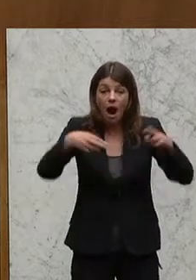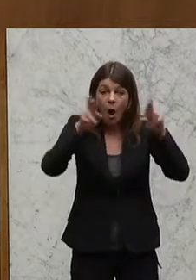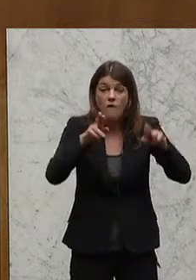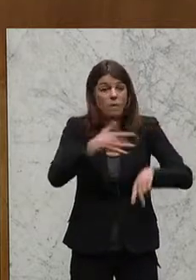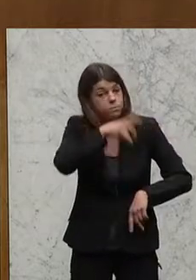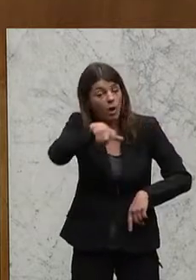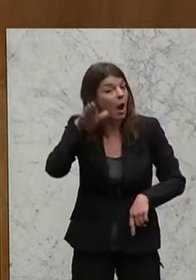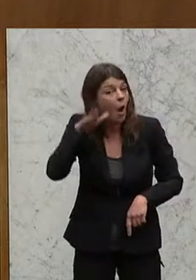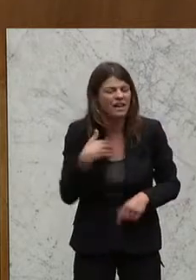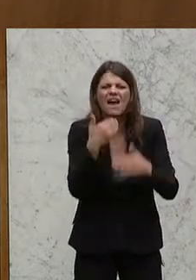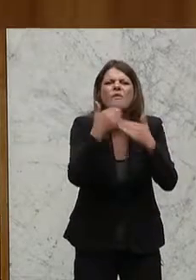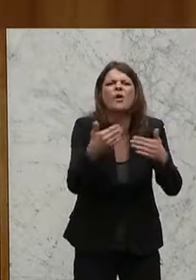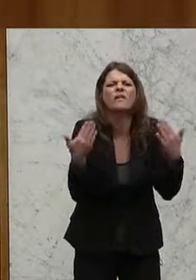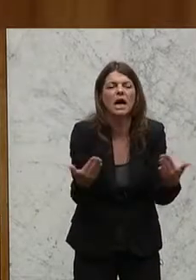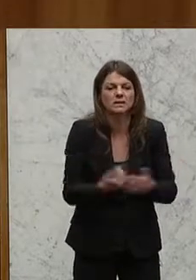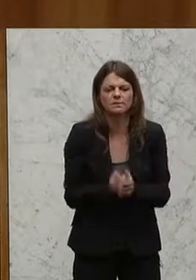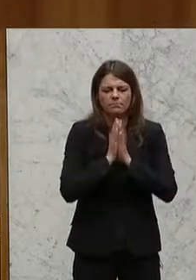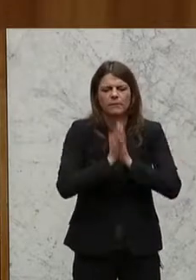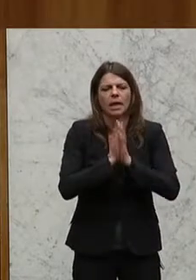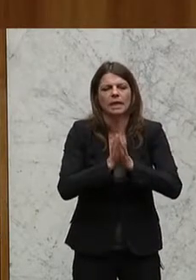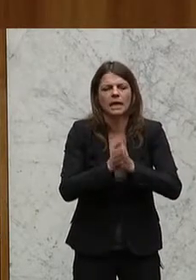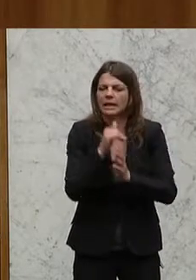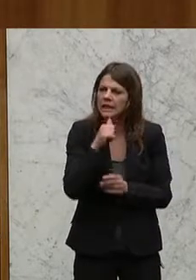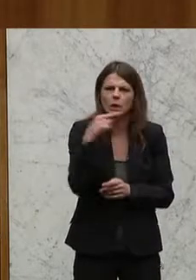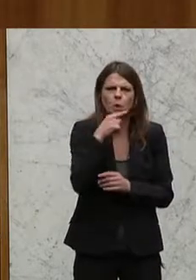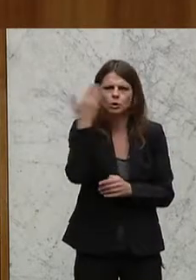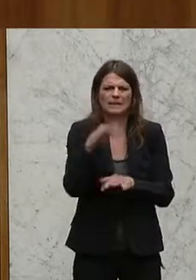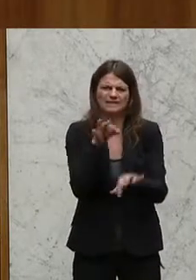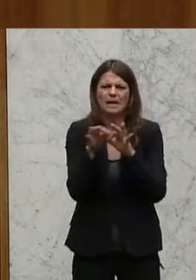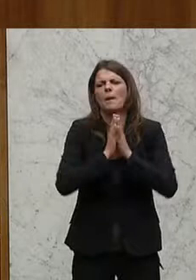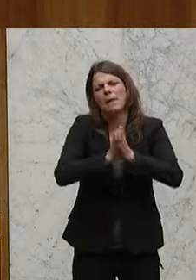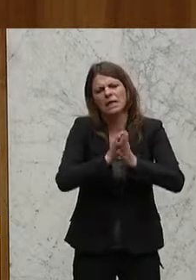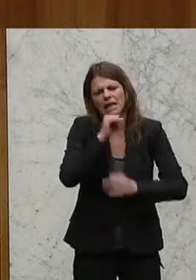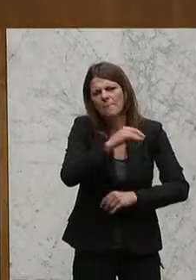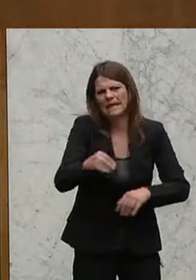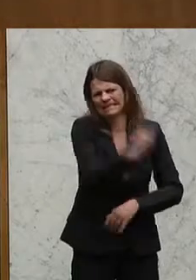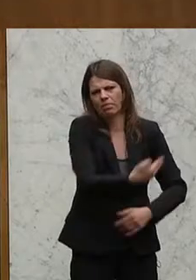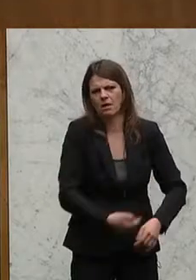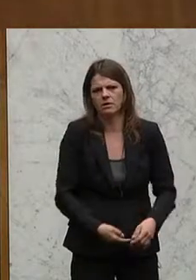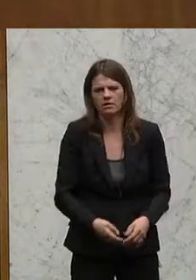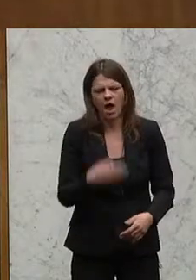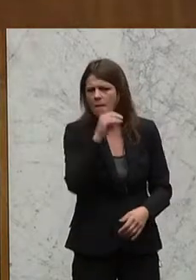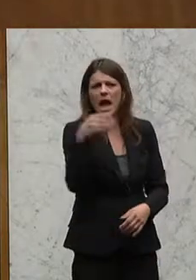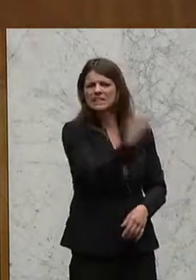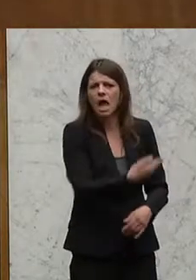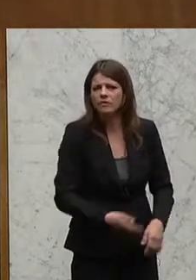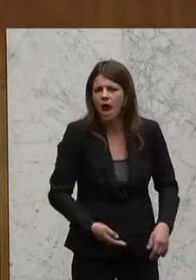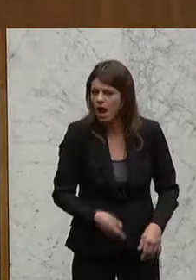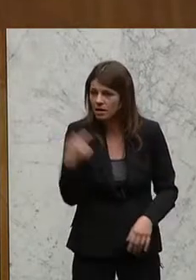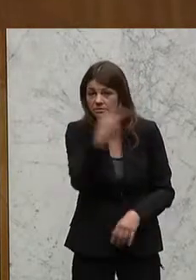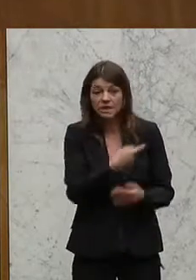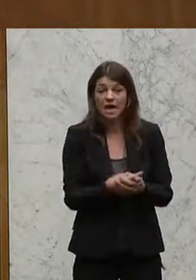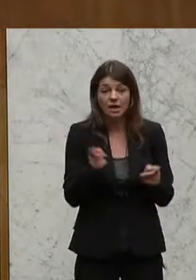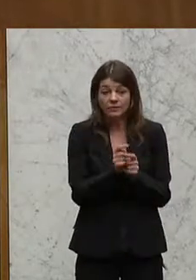zu, nur eines empfehlen, wählen Sie bitte nicht Rot und Schwarz und bitte nicht den Matznetter. Denn der Matznetter hat die